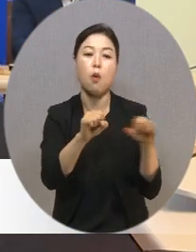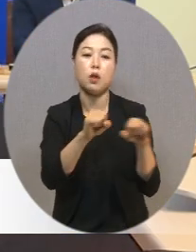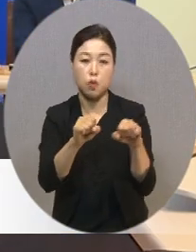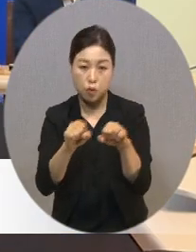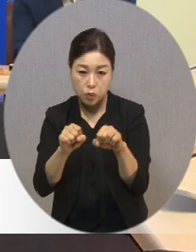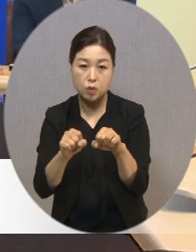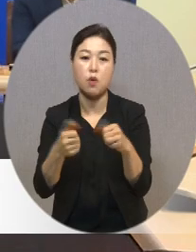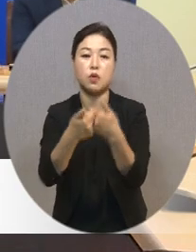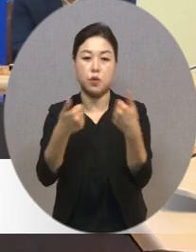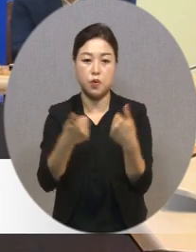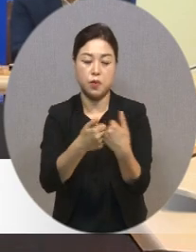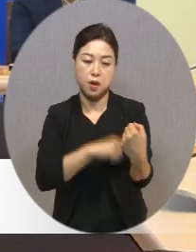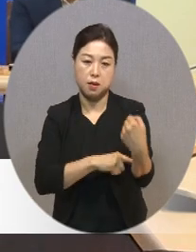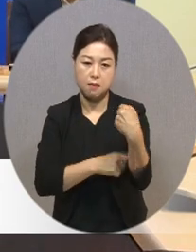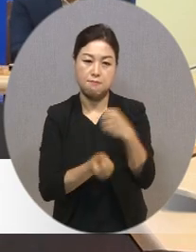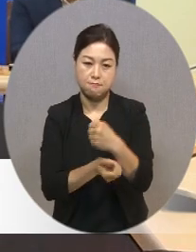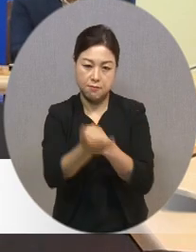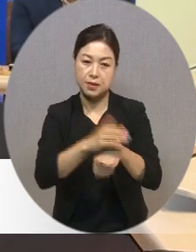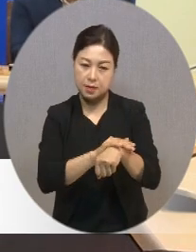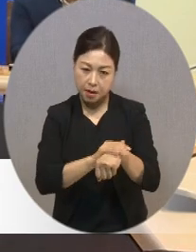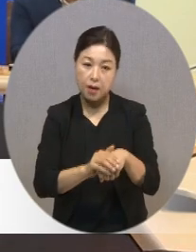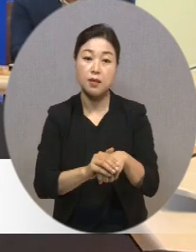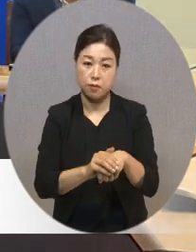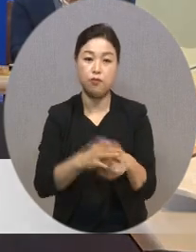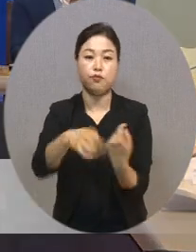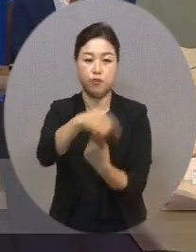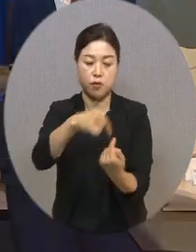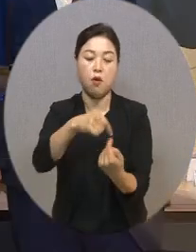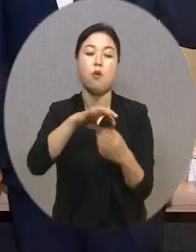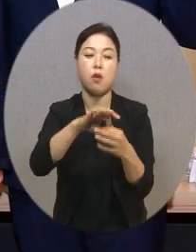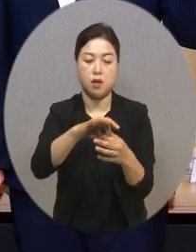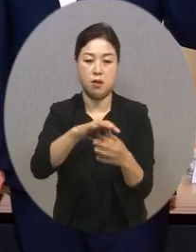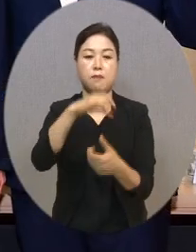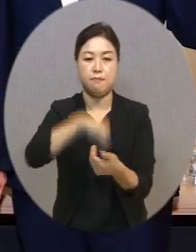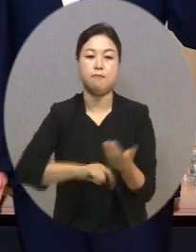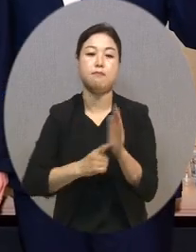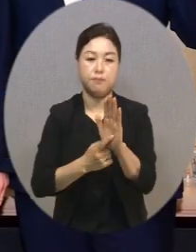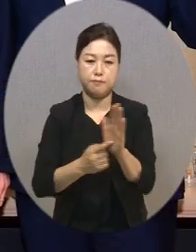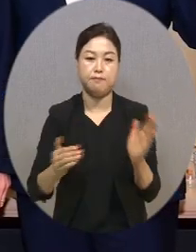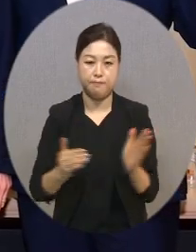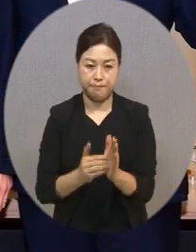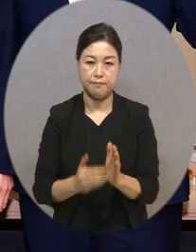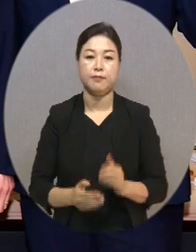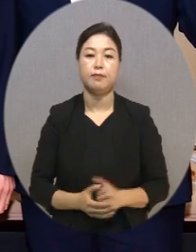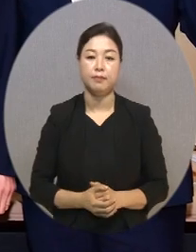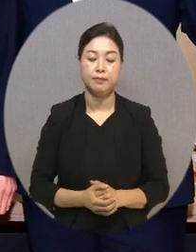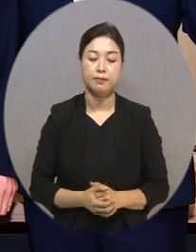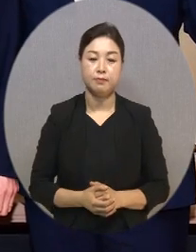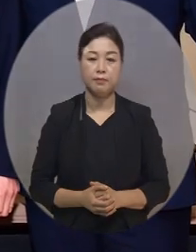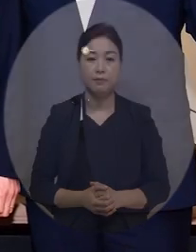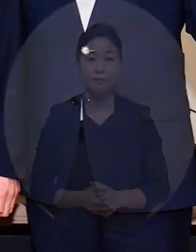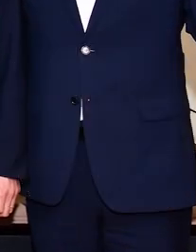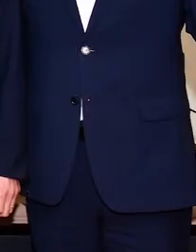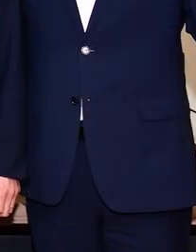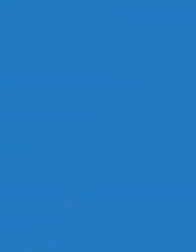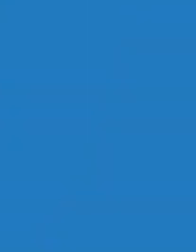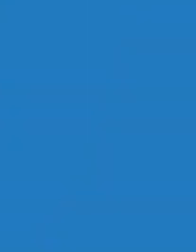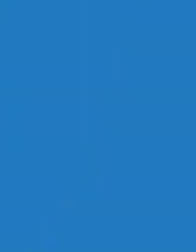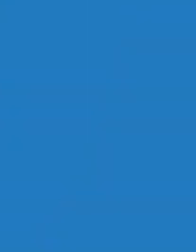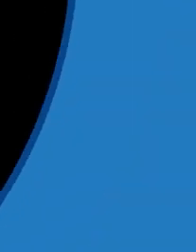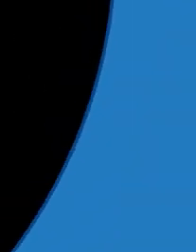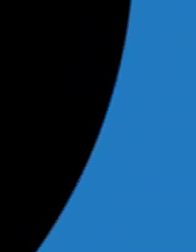것이라고 후반기 의회 운영에 대한 포부를 밝혔습니다. 복지TV 뉴스 김주은입니다.